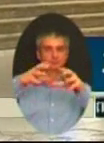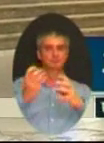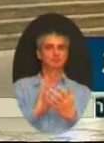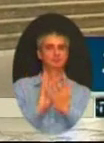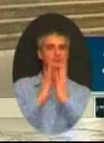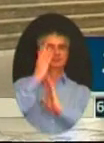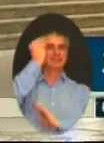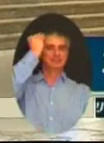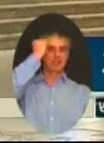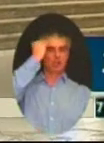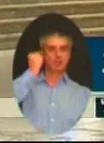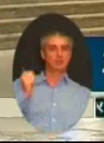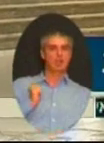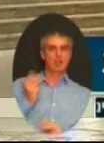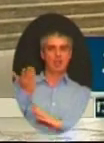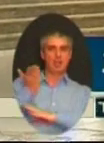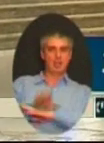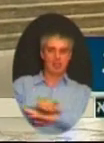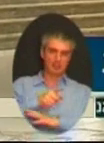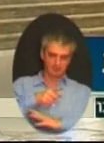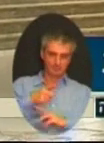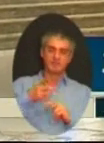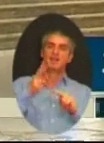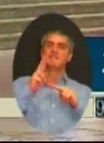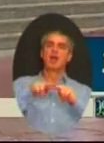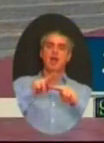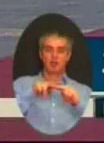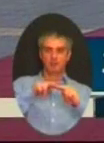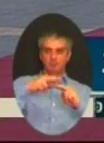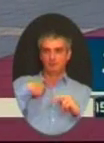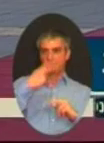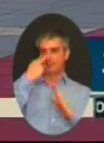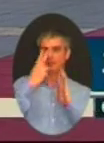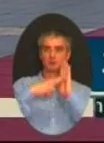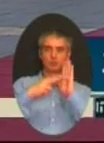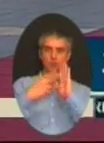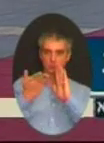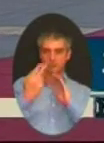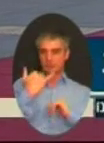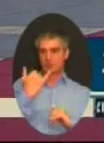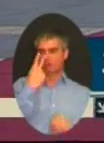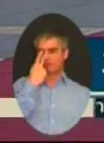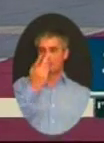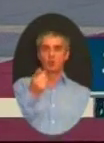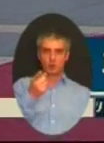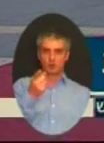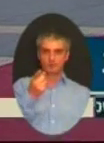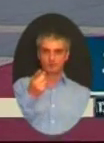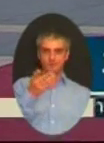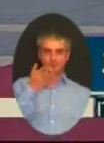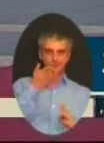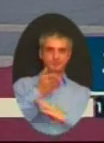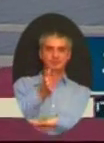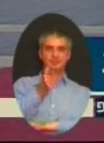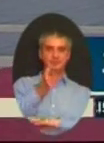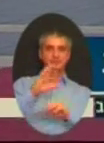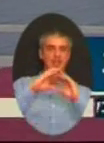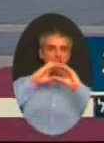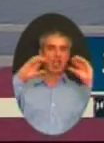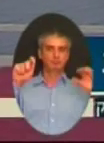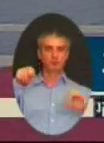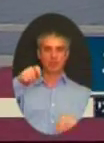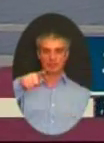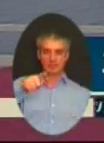הגלעד לזכר חללי מערכות ישראל, ועוד מעט נראה את התמונות האלה. הנה, אנחנו רואים את הכניסה לכנסת